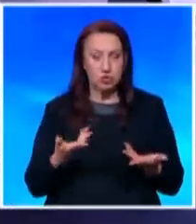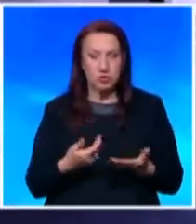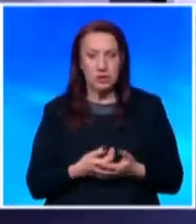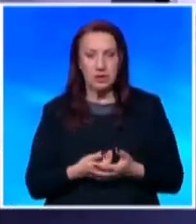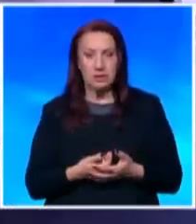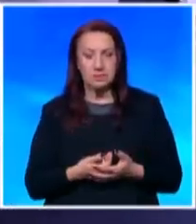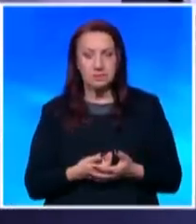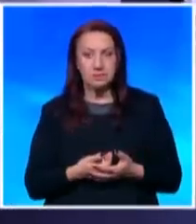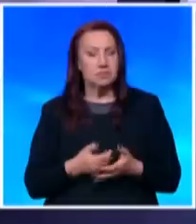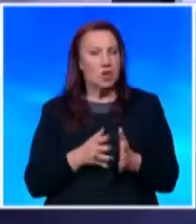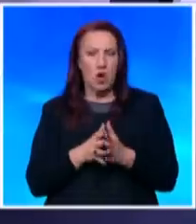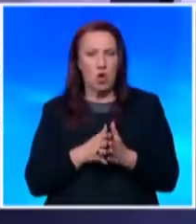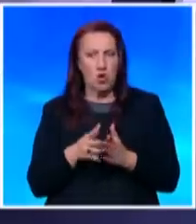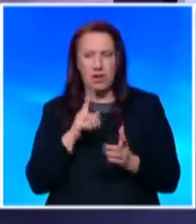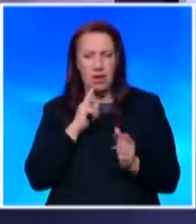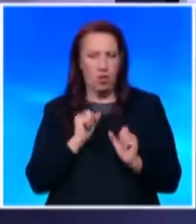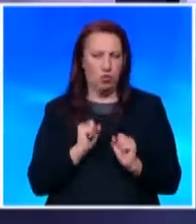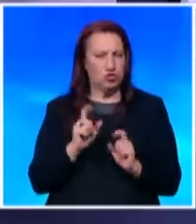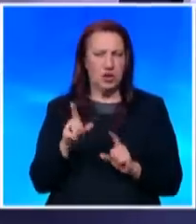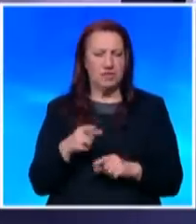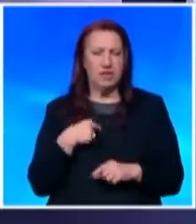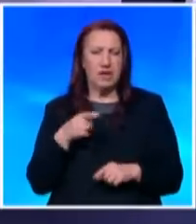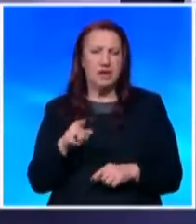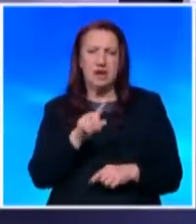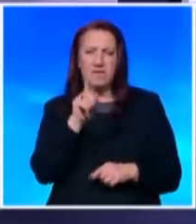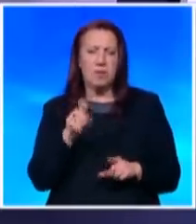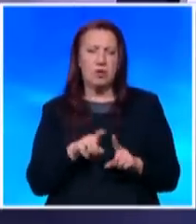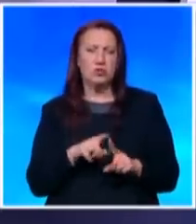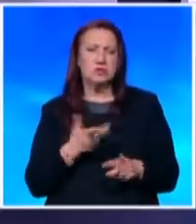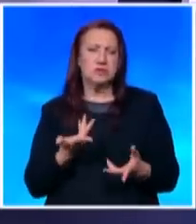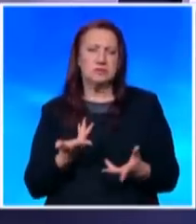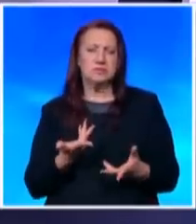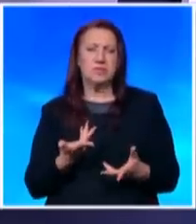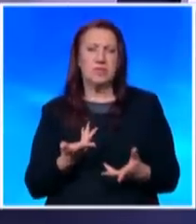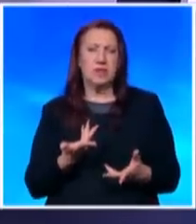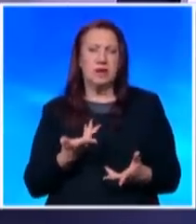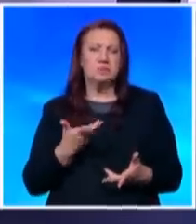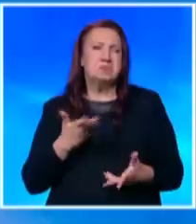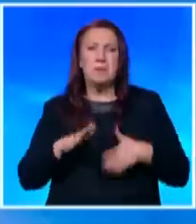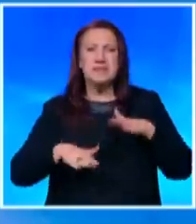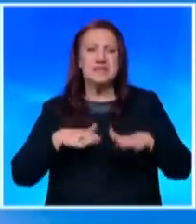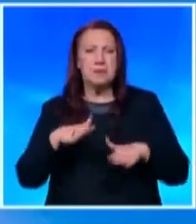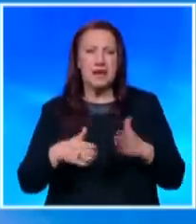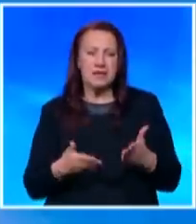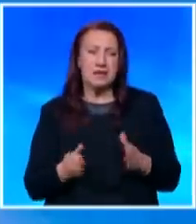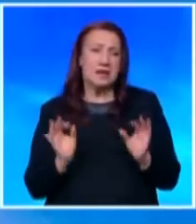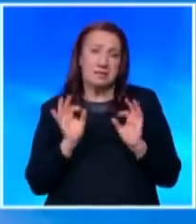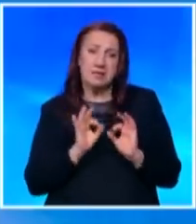общите очаквания ли е? Или просто става въпрос за криминален инцидент? Без да имаме някаква специална информация,